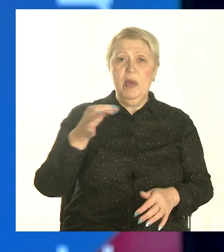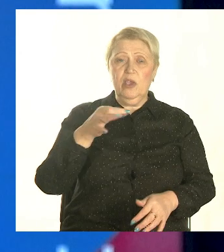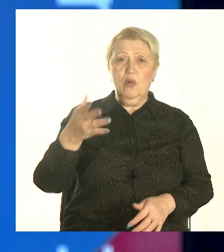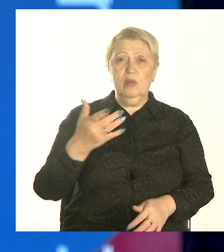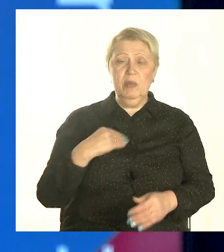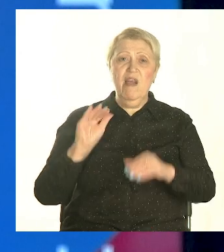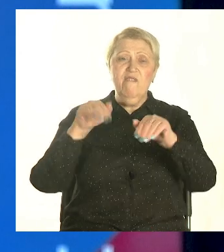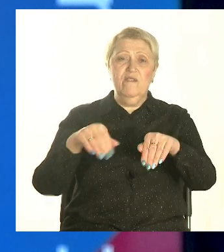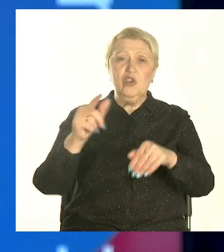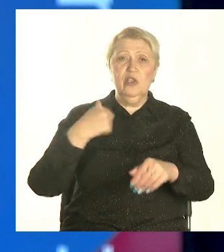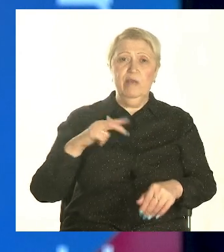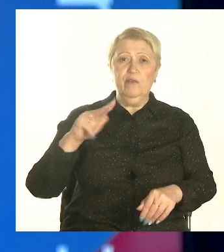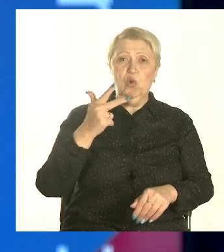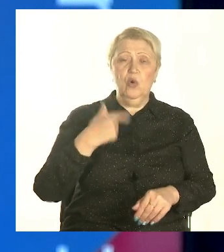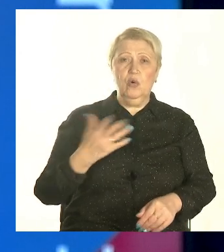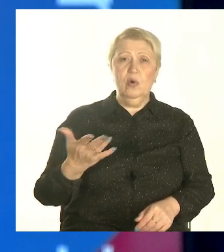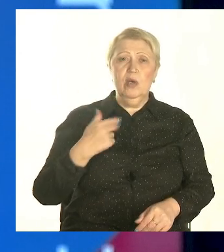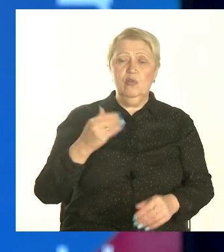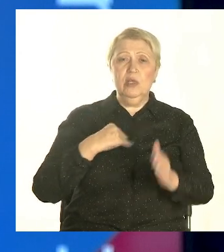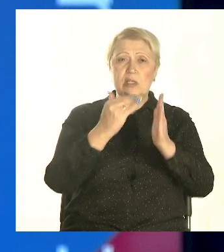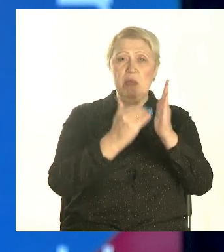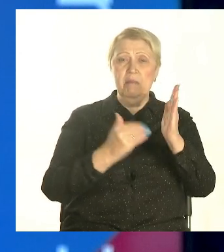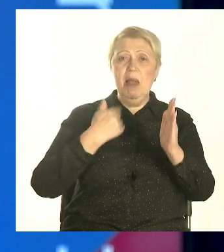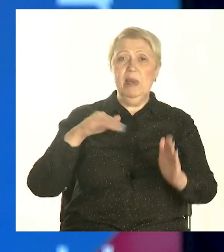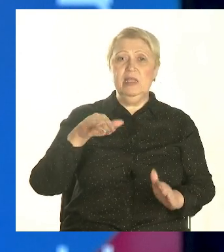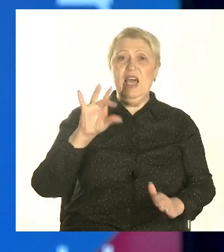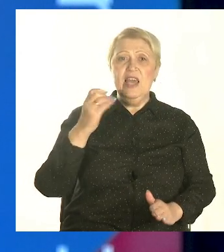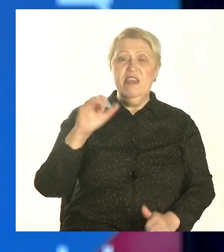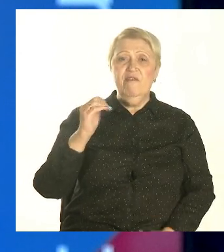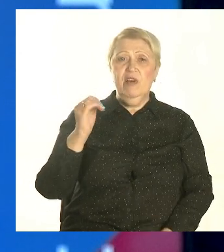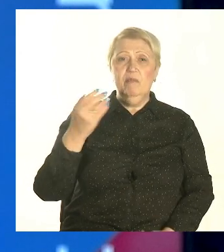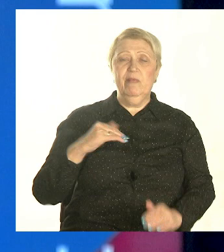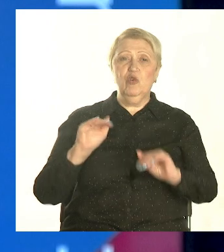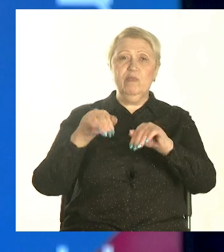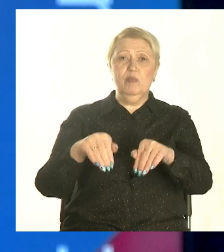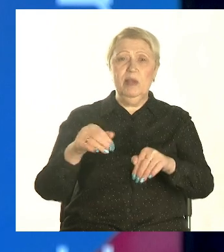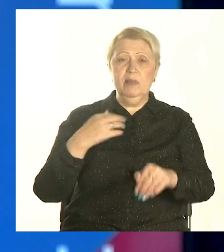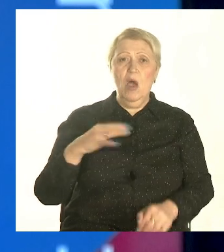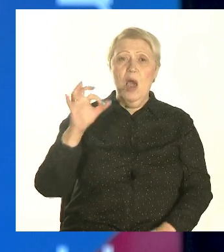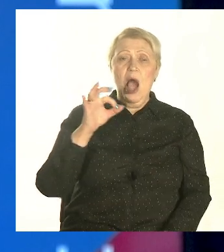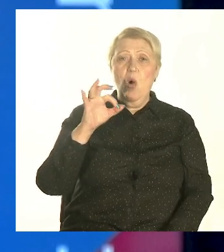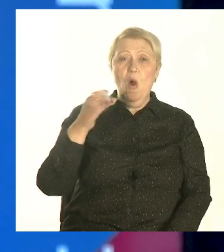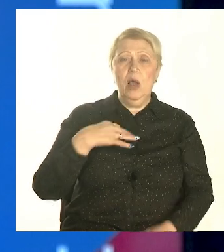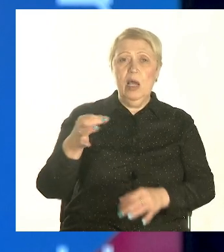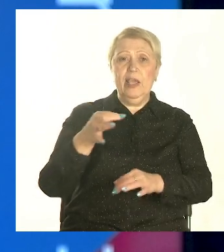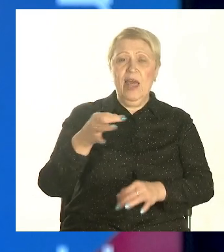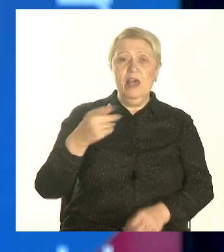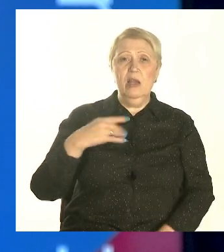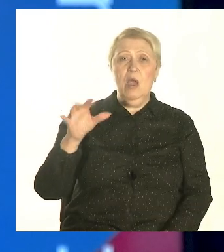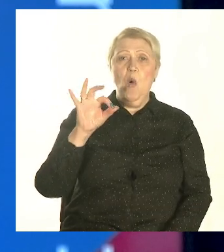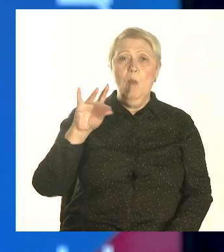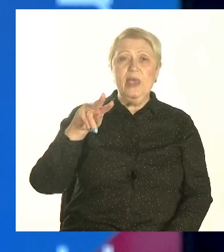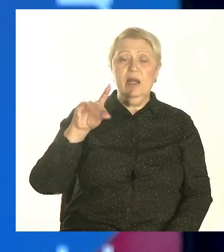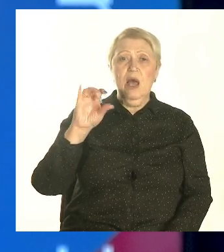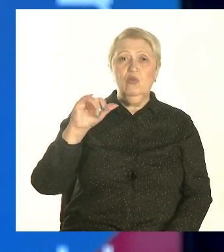тройку регионов с минимальным тарифом в связи с вступлением регионального оператора. Это, конечно же,